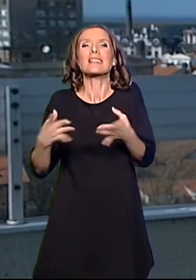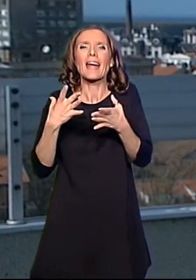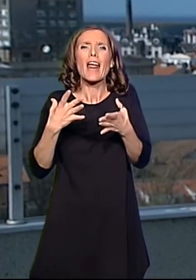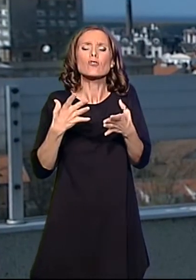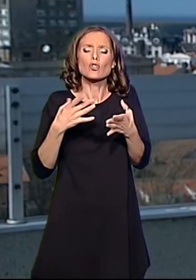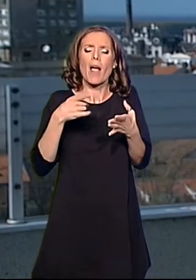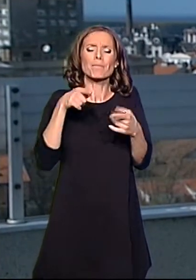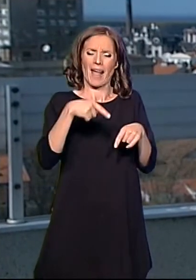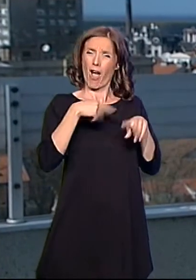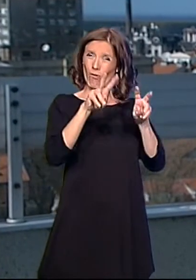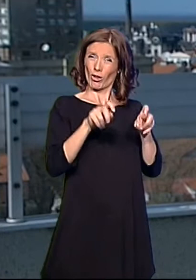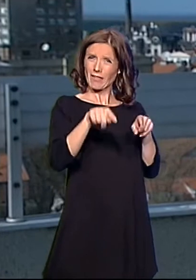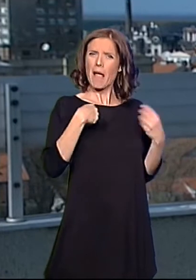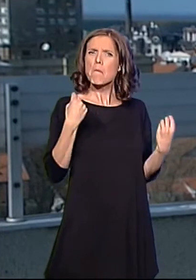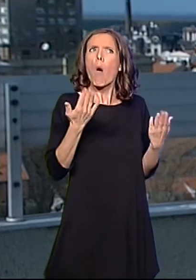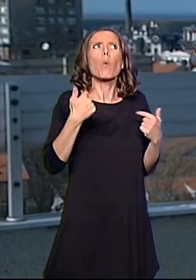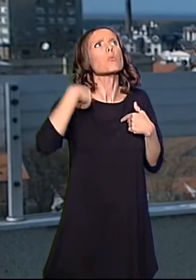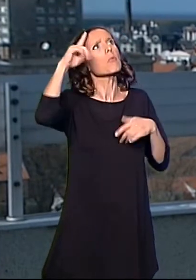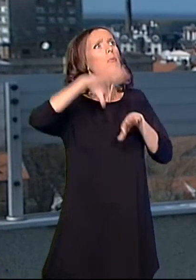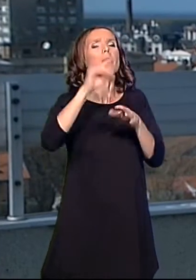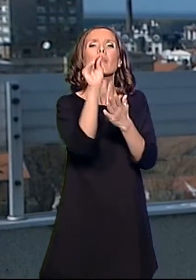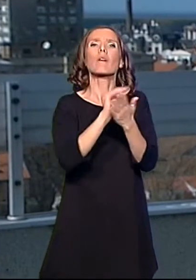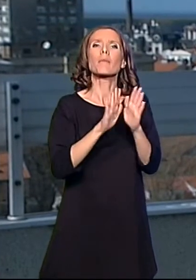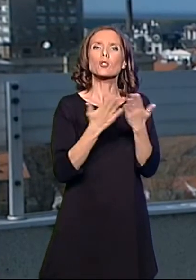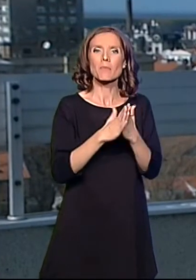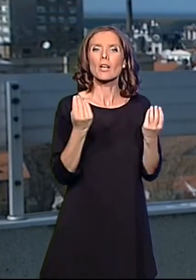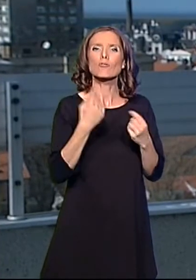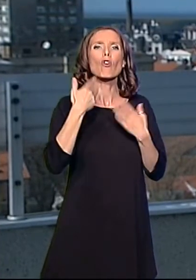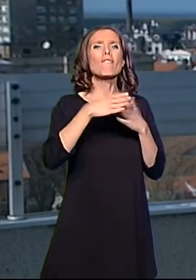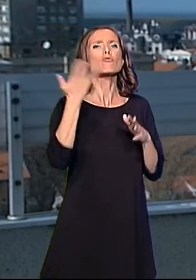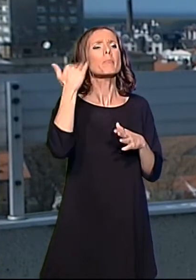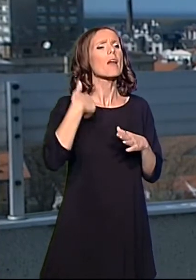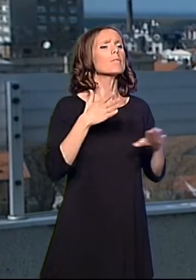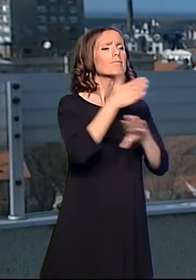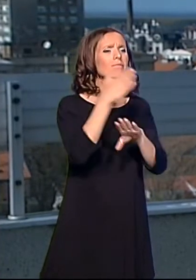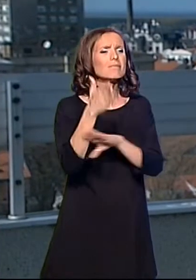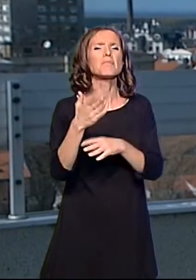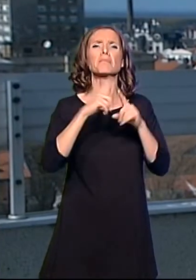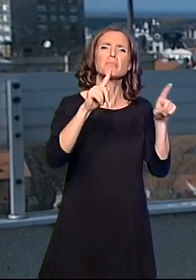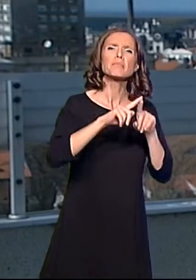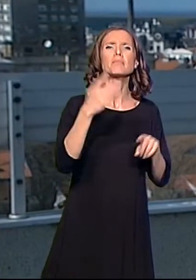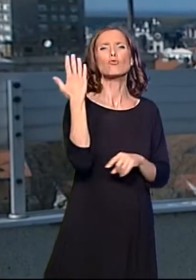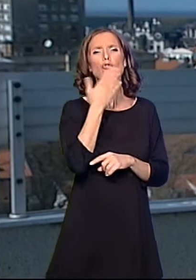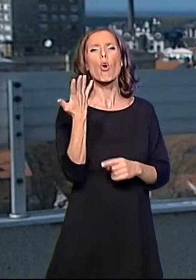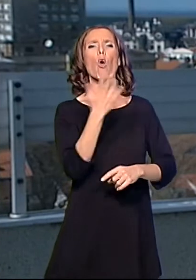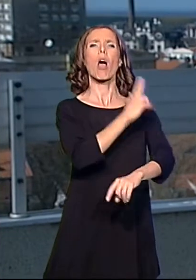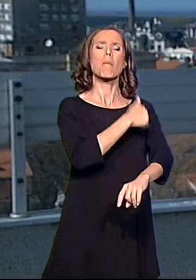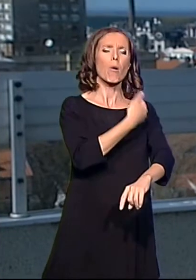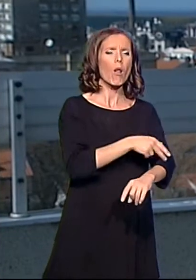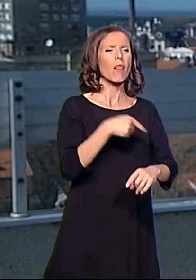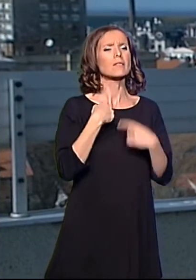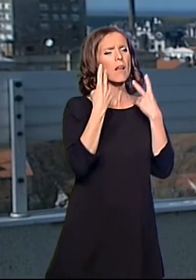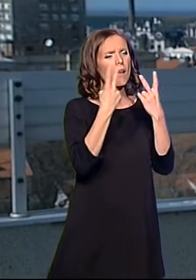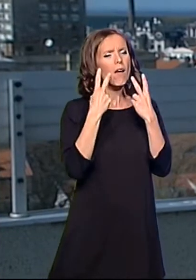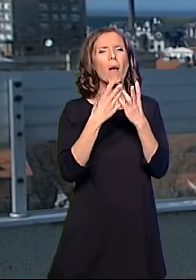zainteresovala zato što sam gostujući po raznim školama i bolnicama zapravo susrela decu sa